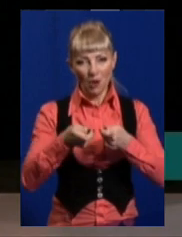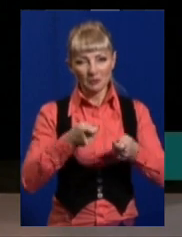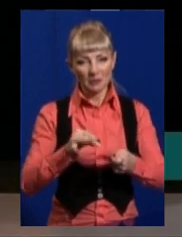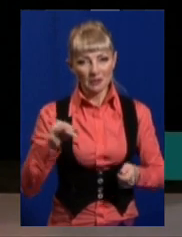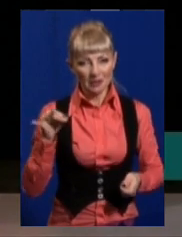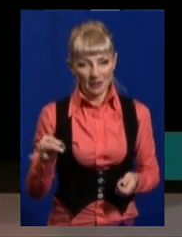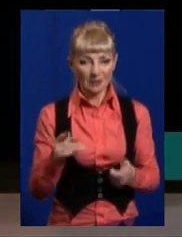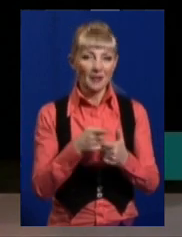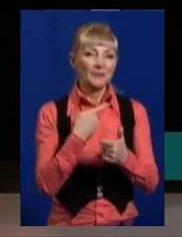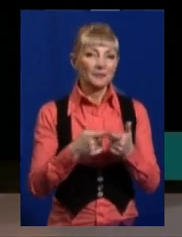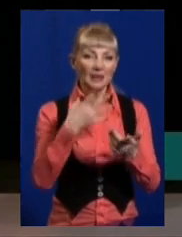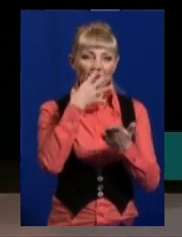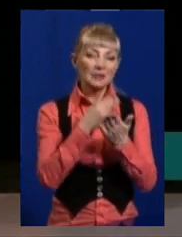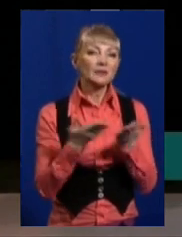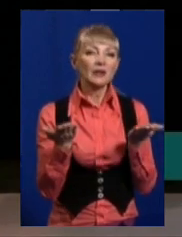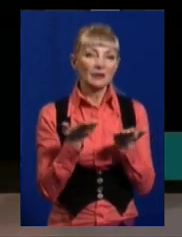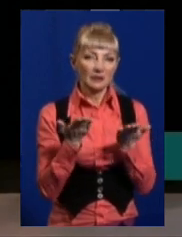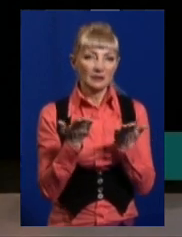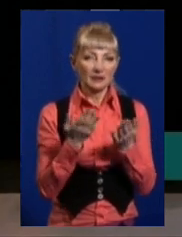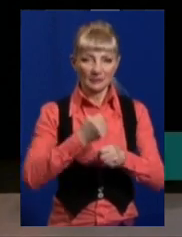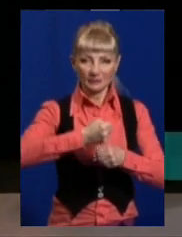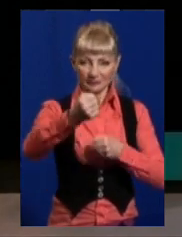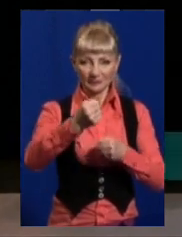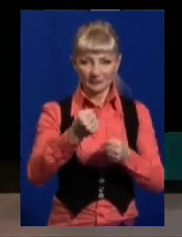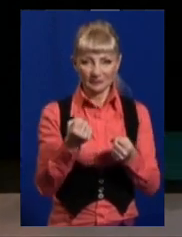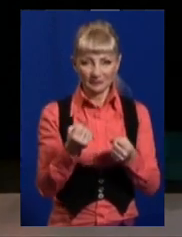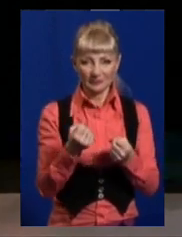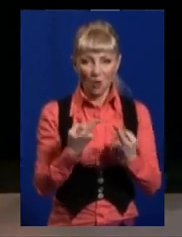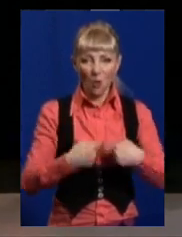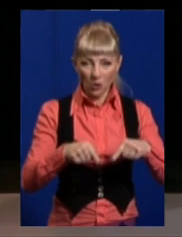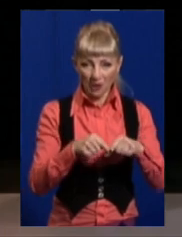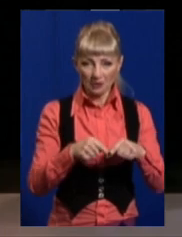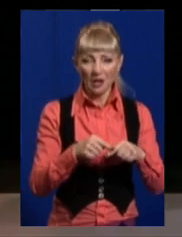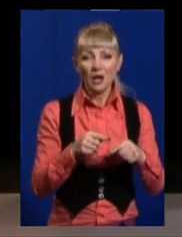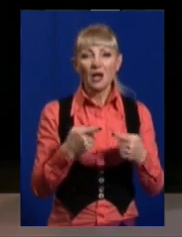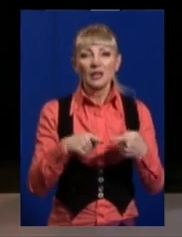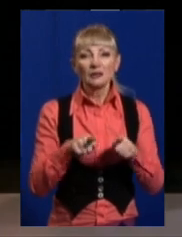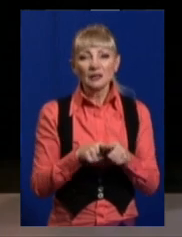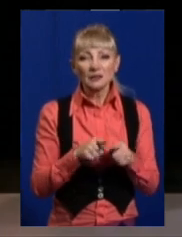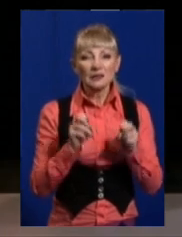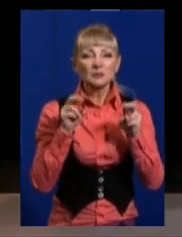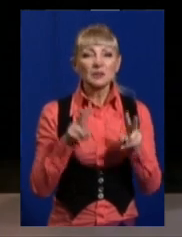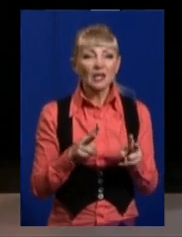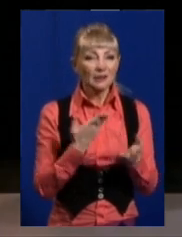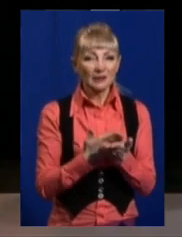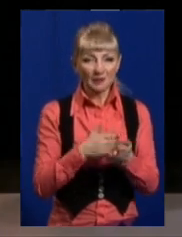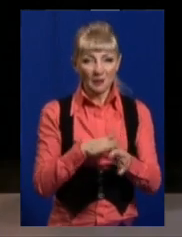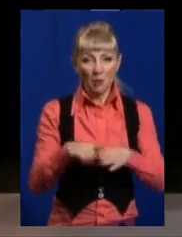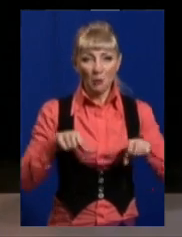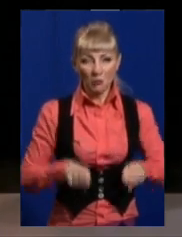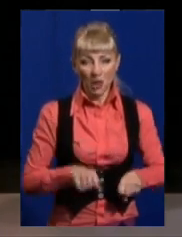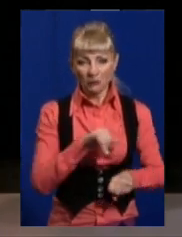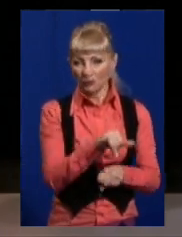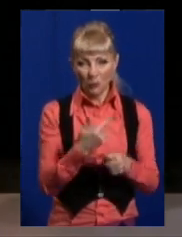висунути свої виконавчі певні органи. Тобто таких спеціальних, екстраординарних повноважень у цього об'єднання